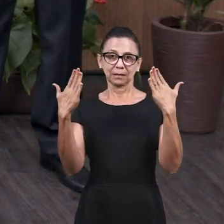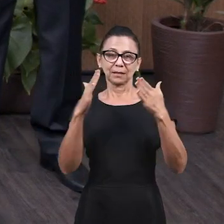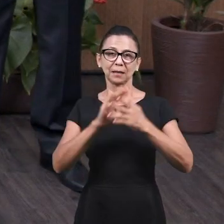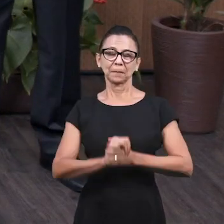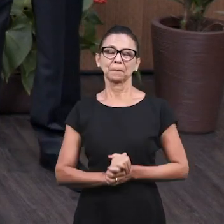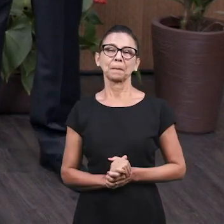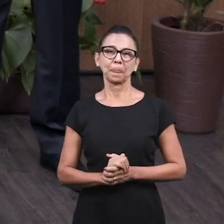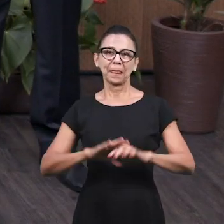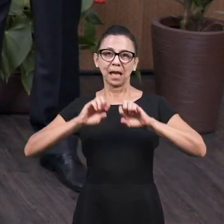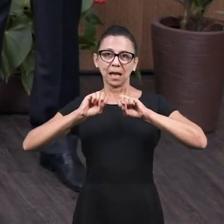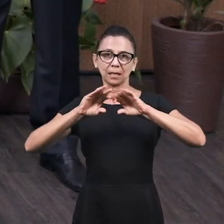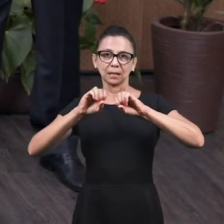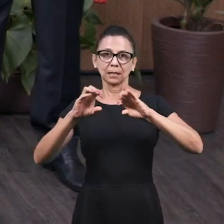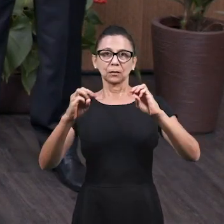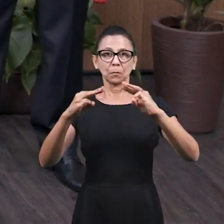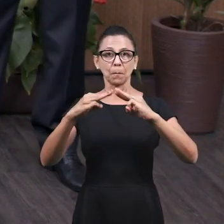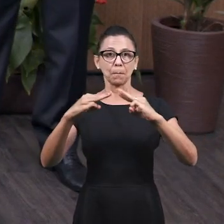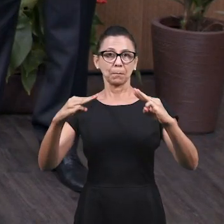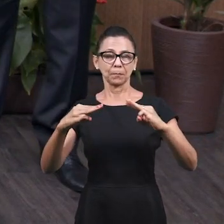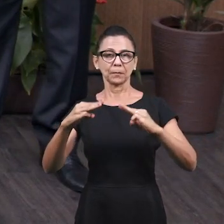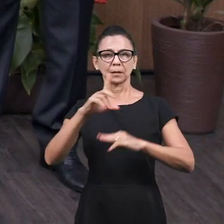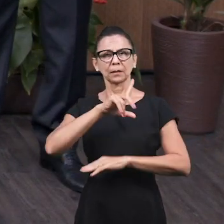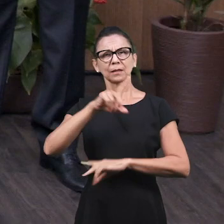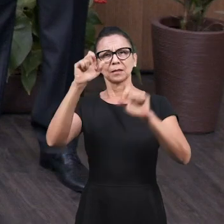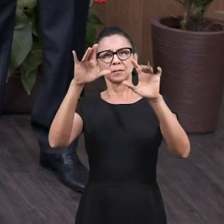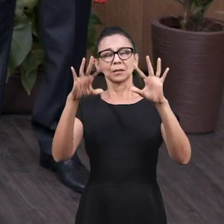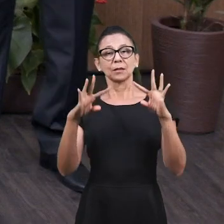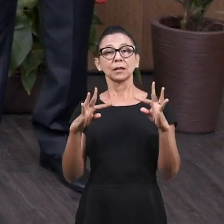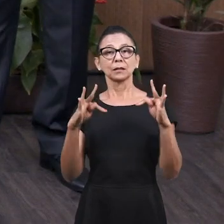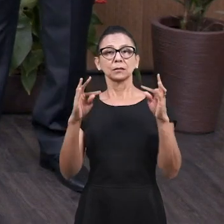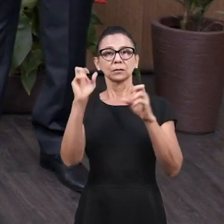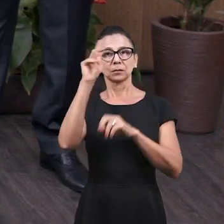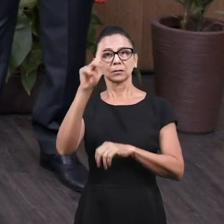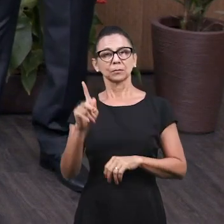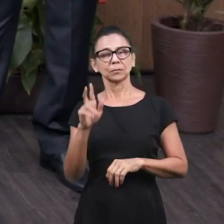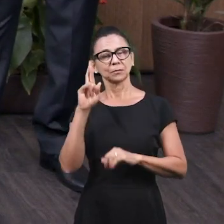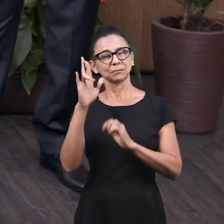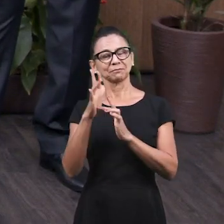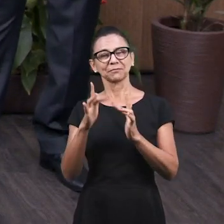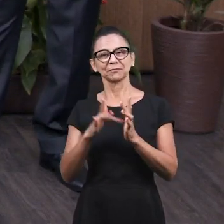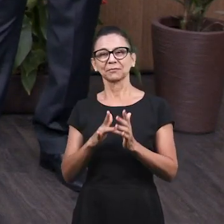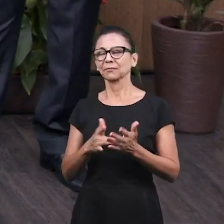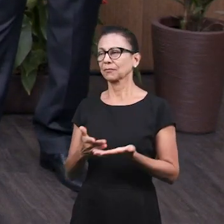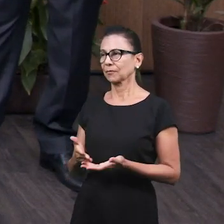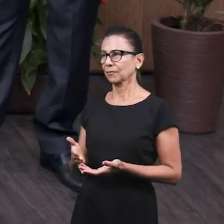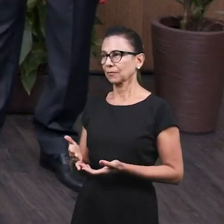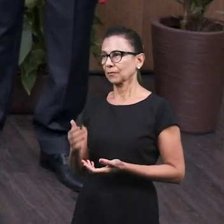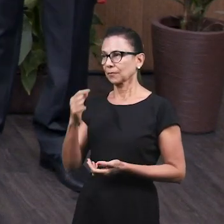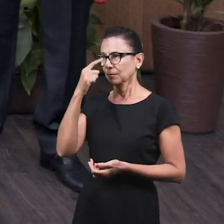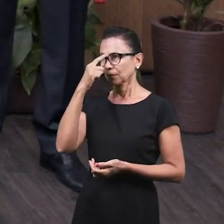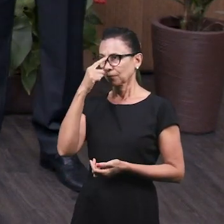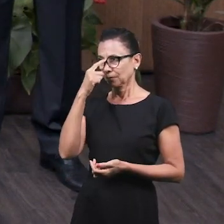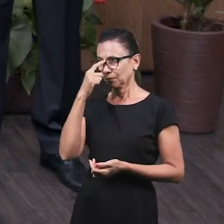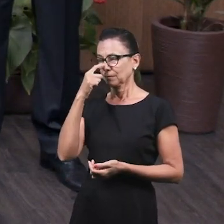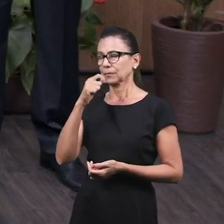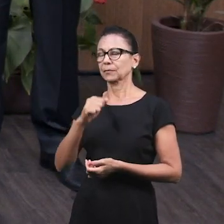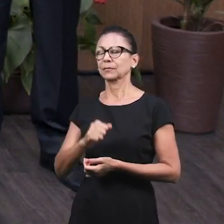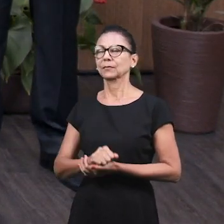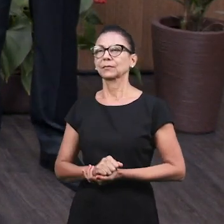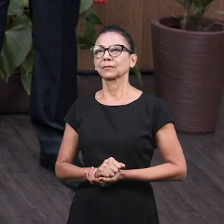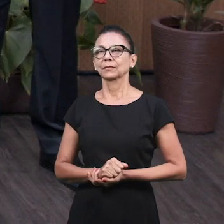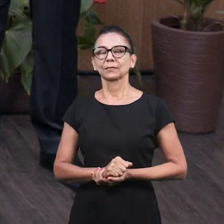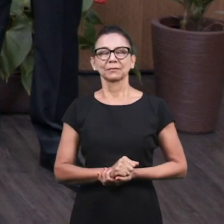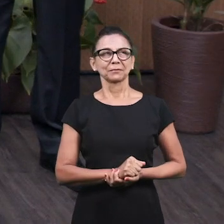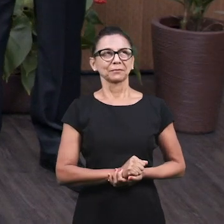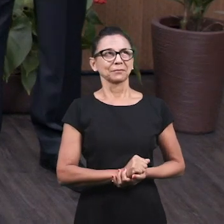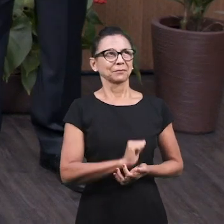Это рубрика «Заветы Маханаима». Господь да благословит всех вас. Миром Господа Иисуса. Пастор Сержан, мир Божий. Мир Божий,